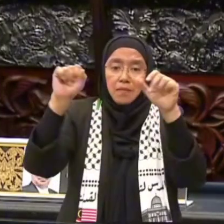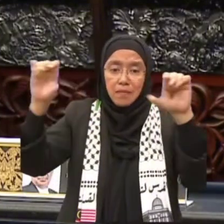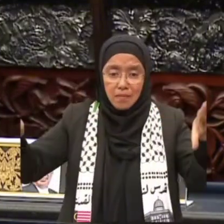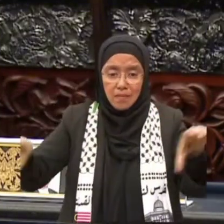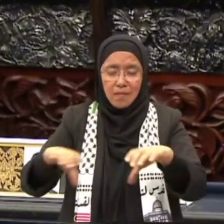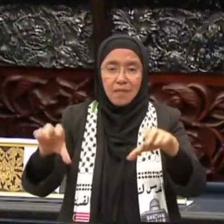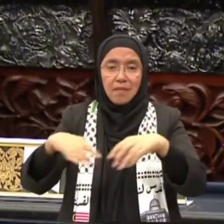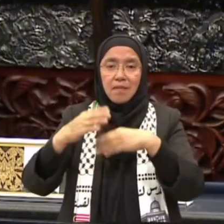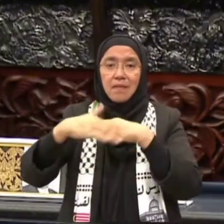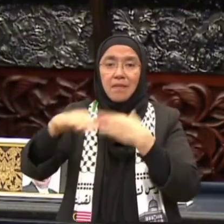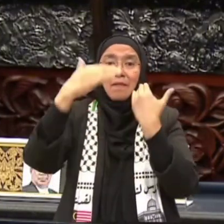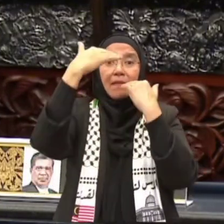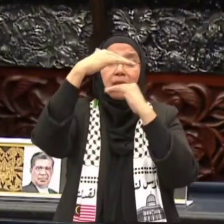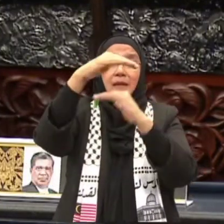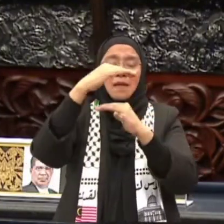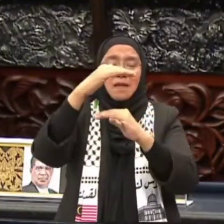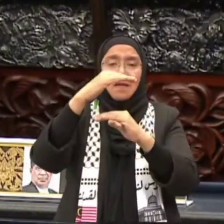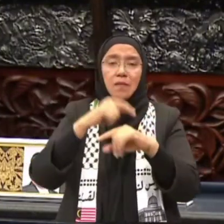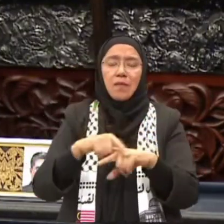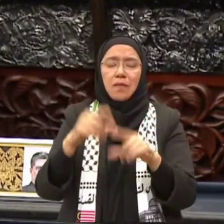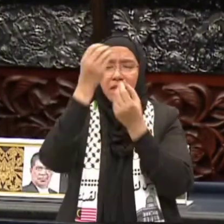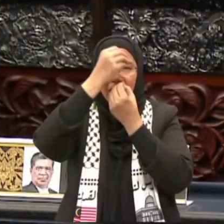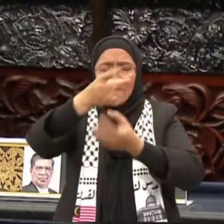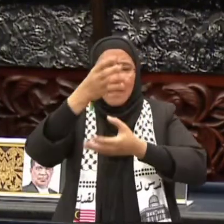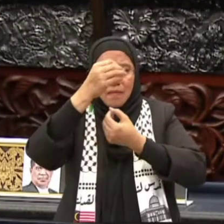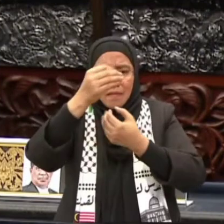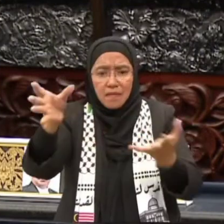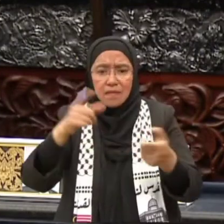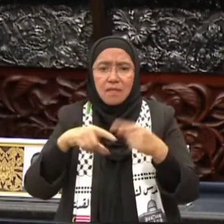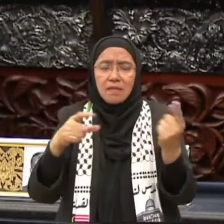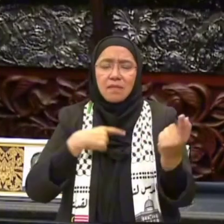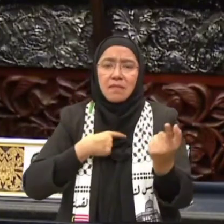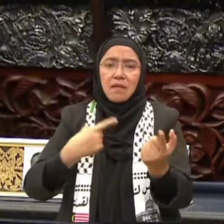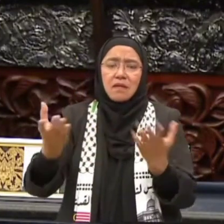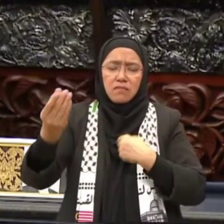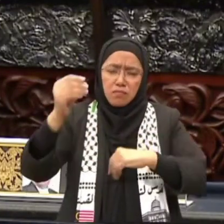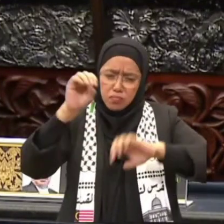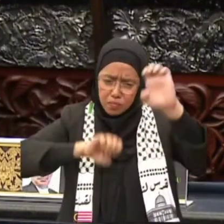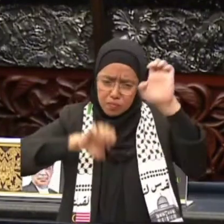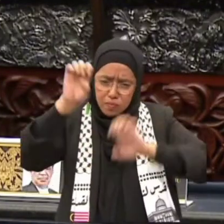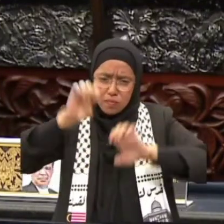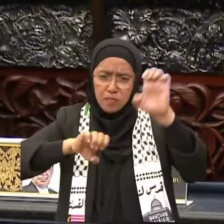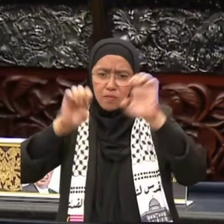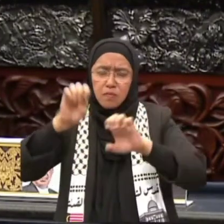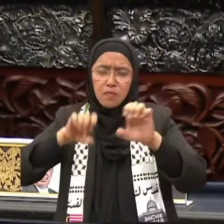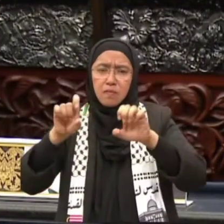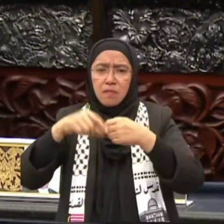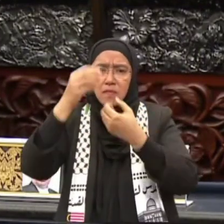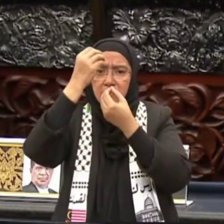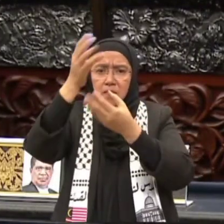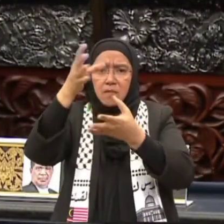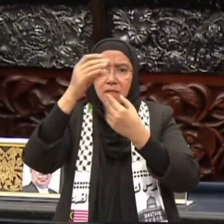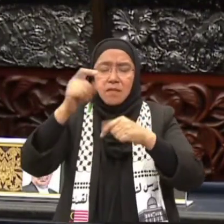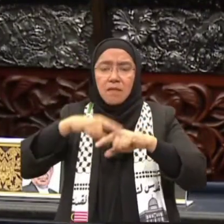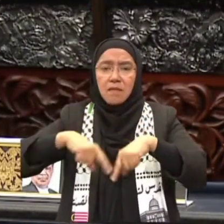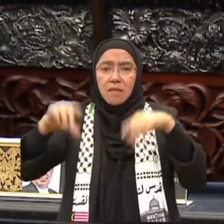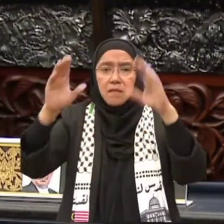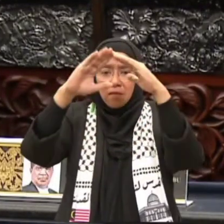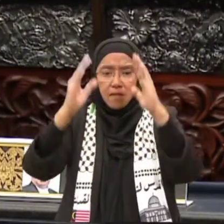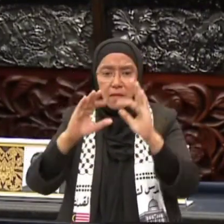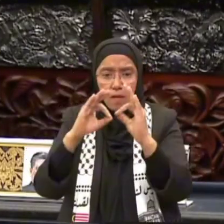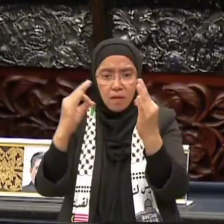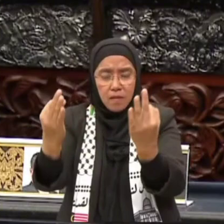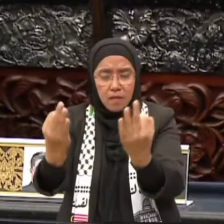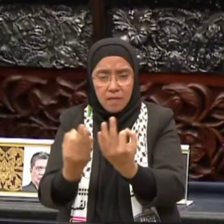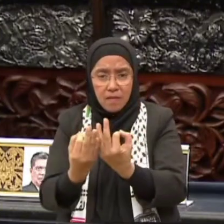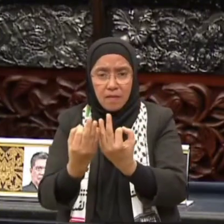verifikasi maklumat isi rumah dan pendapatan di dalam padu selesai terlebih dahulu untuk memastikan kelayakan